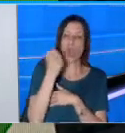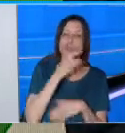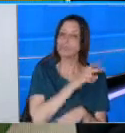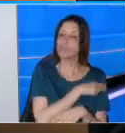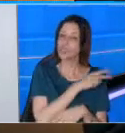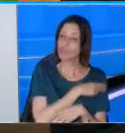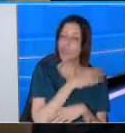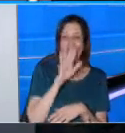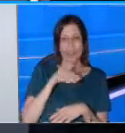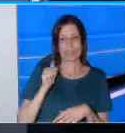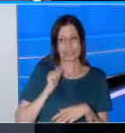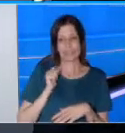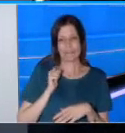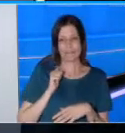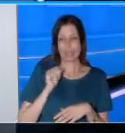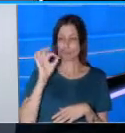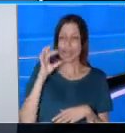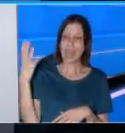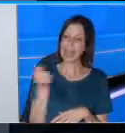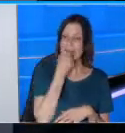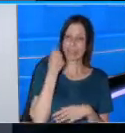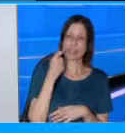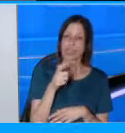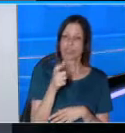ואולי אפילו של צבא, של לקיחת הנשקים.